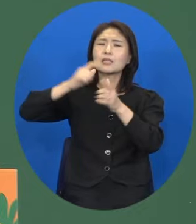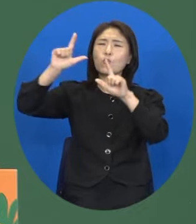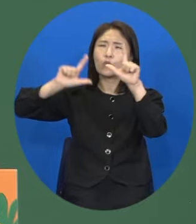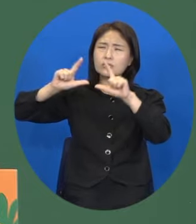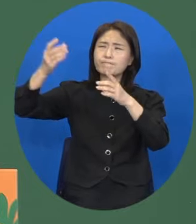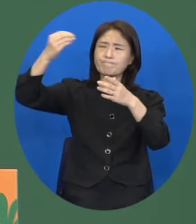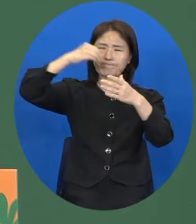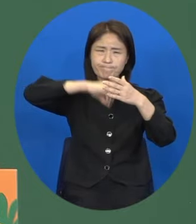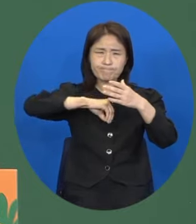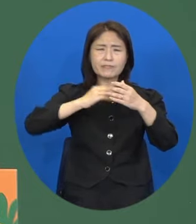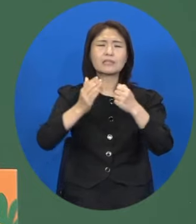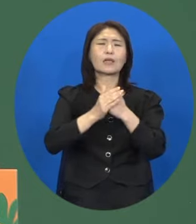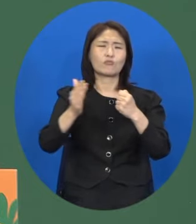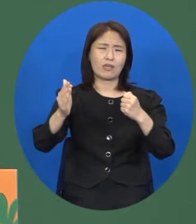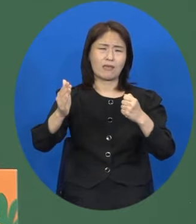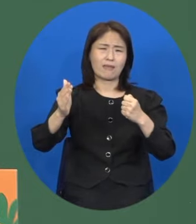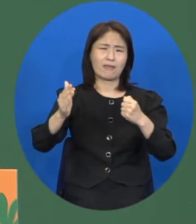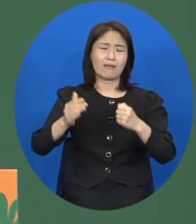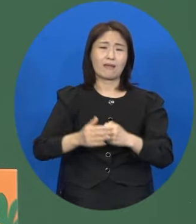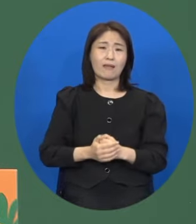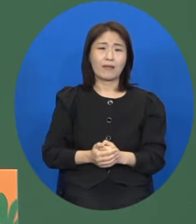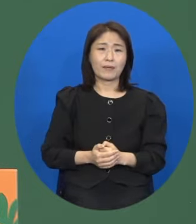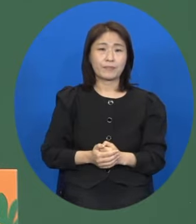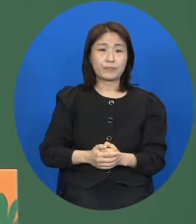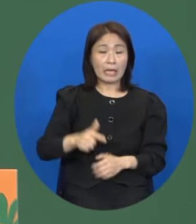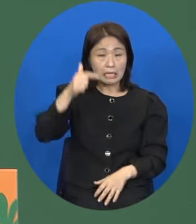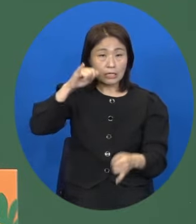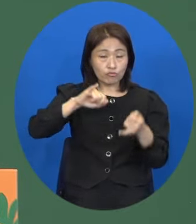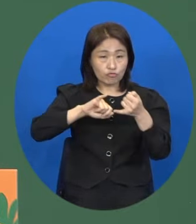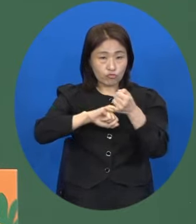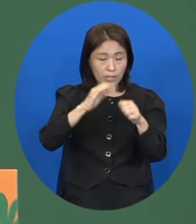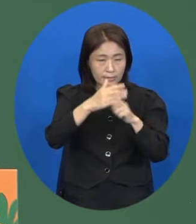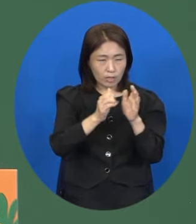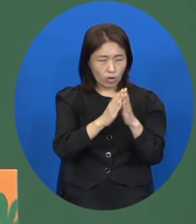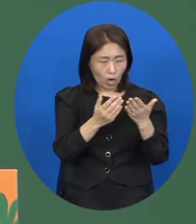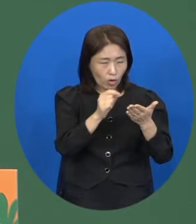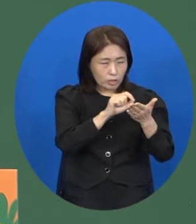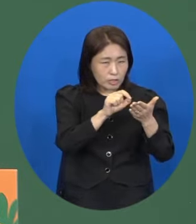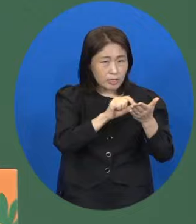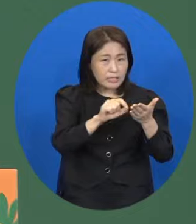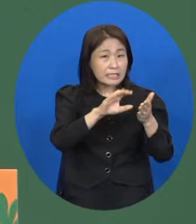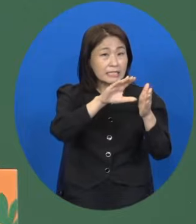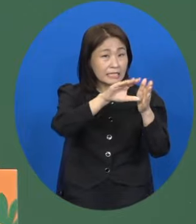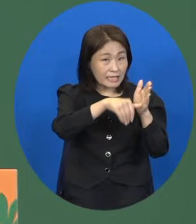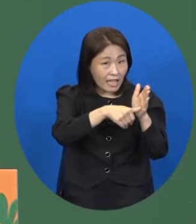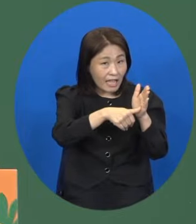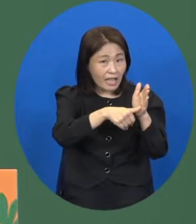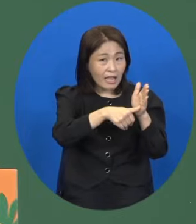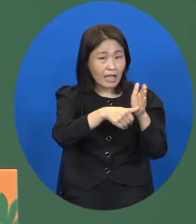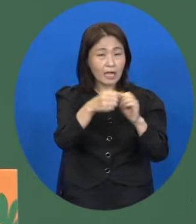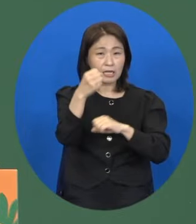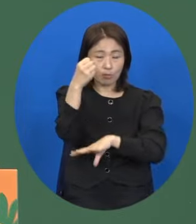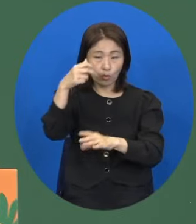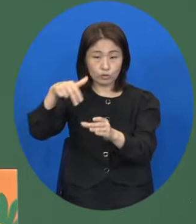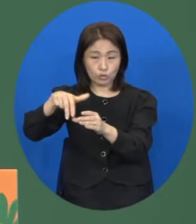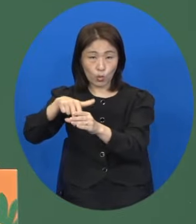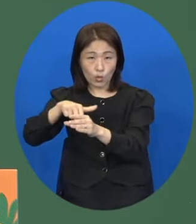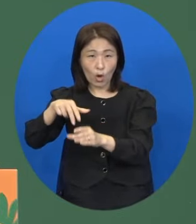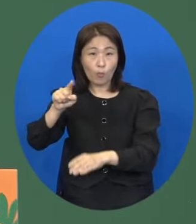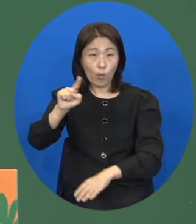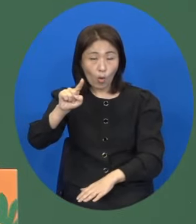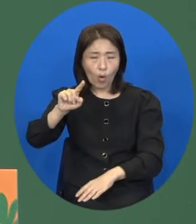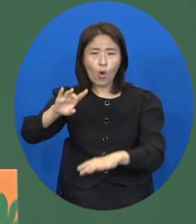있기 때문이라는 겁니다. 구약 성경이 쓰여질 당시에 오리엔탈의 종교들은